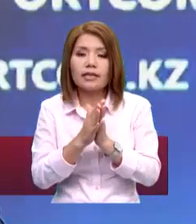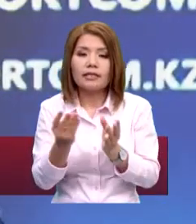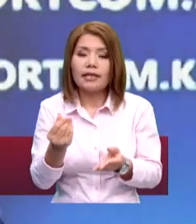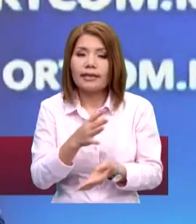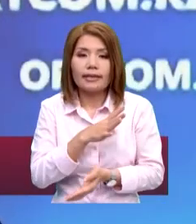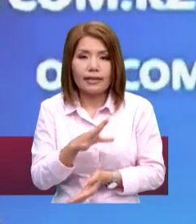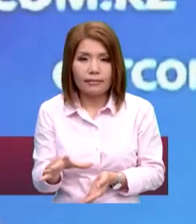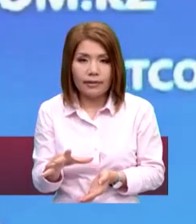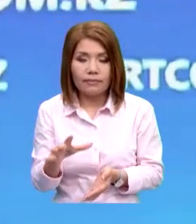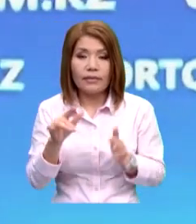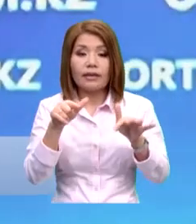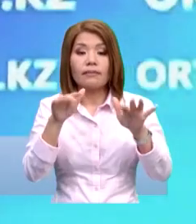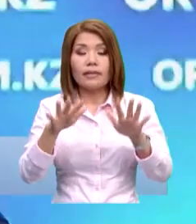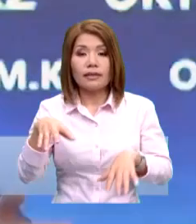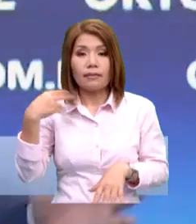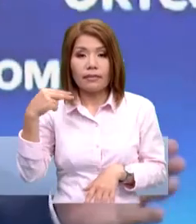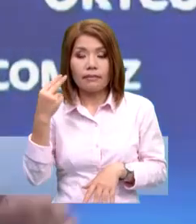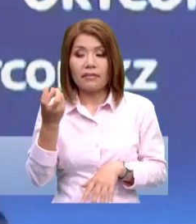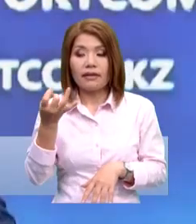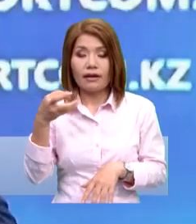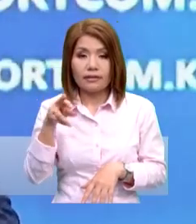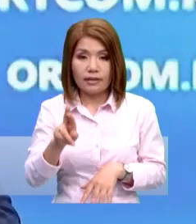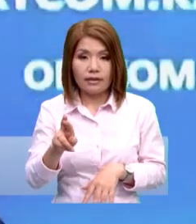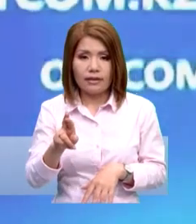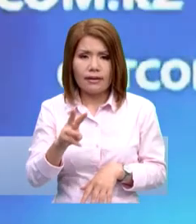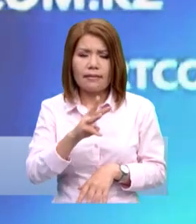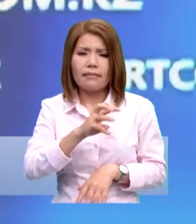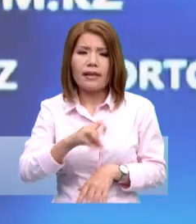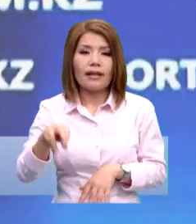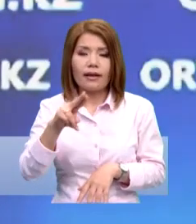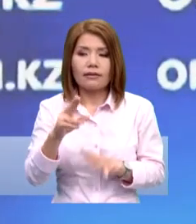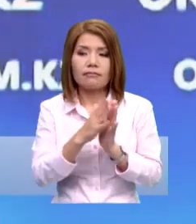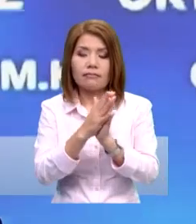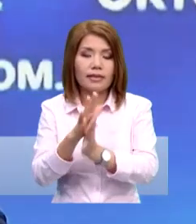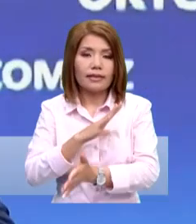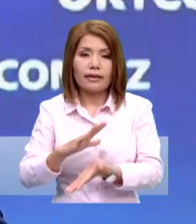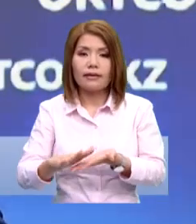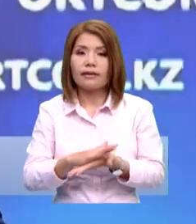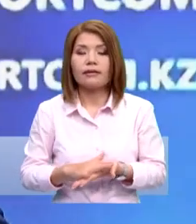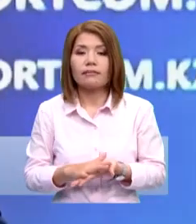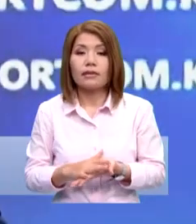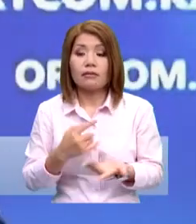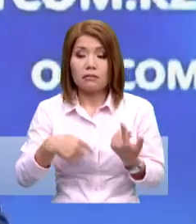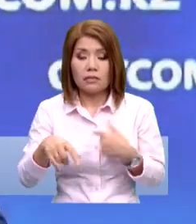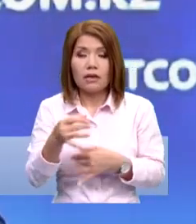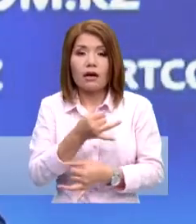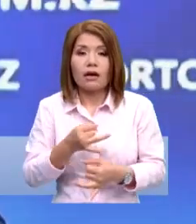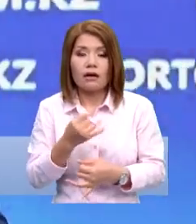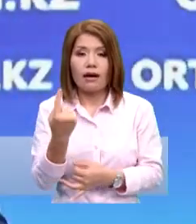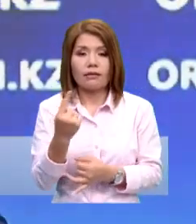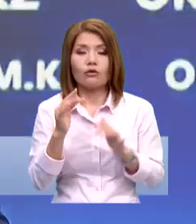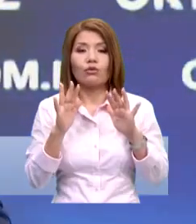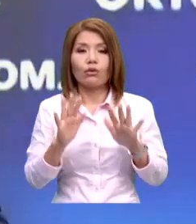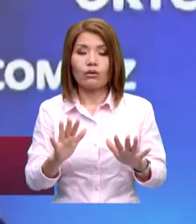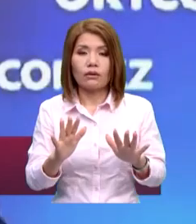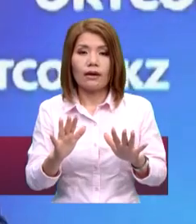жерде президент федерации мысалы миллиардтап ақша сұраған жоқ. Біз бұл жерде талқылаған бір нәрсе ғана,